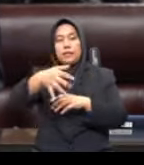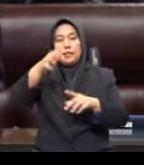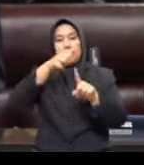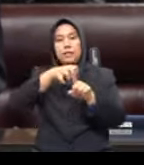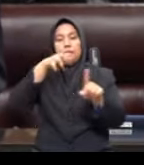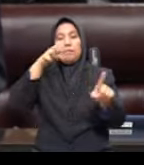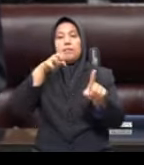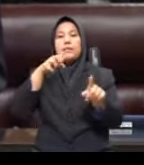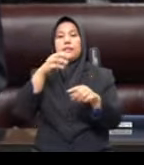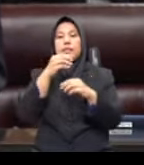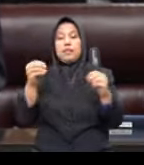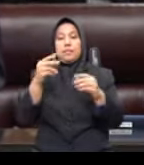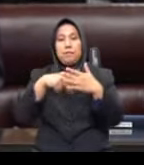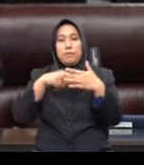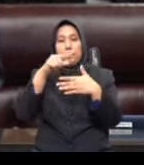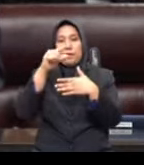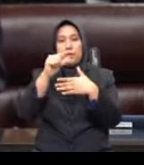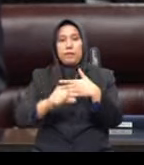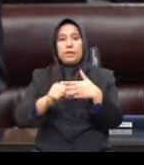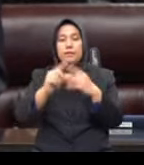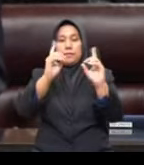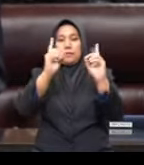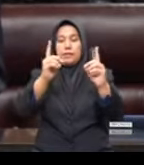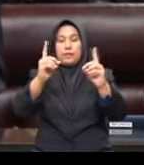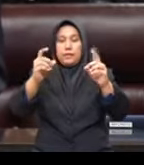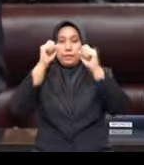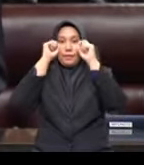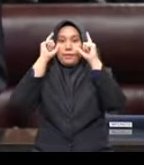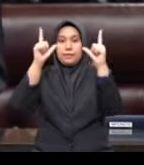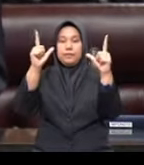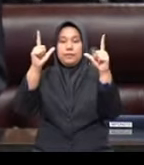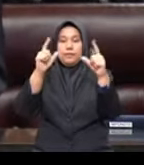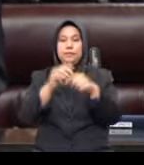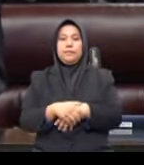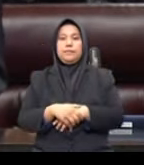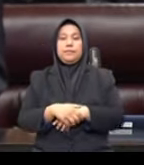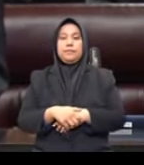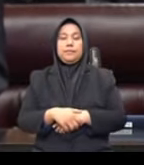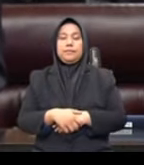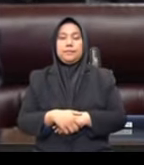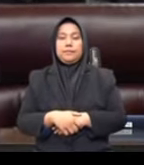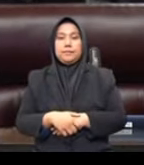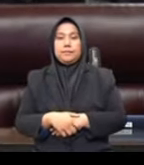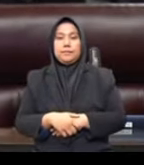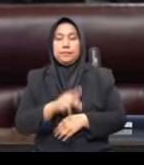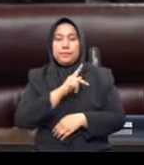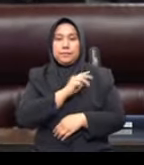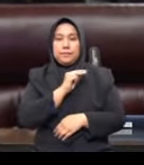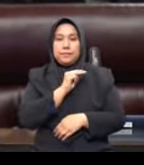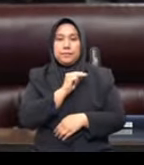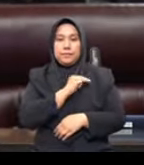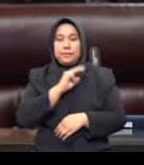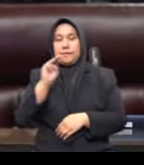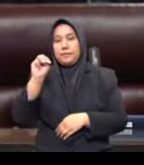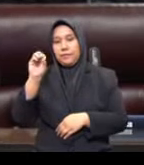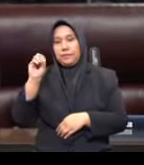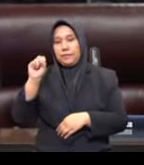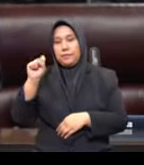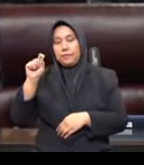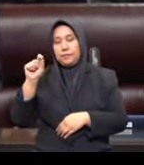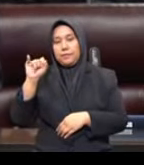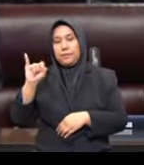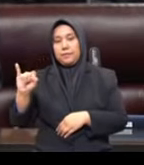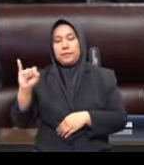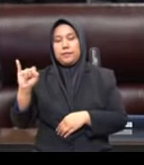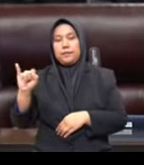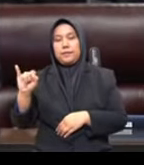program kesedaran justeru selaku Kementerian yang menerajui sains teknologi dan inovasi negara mesti telah